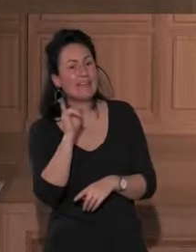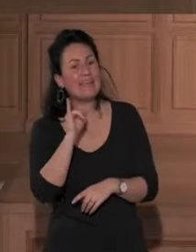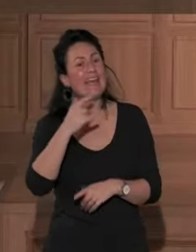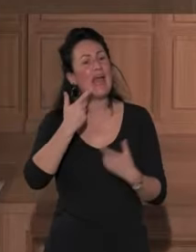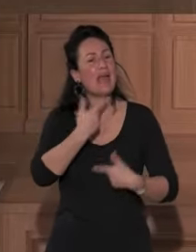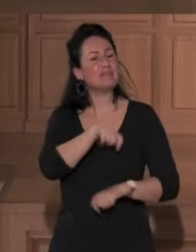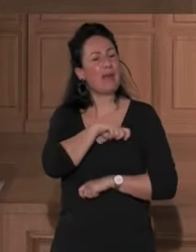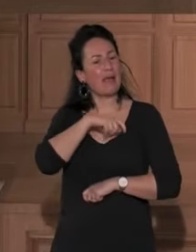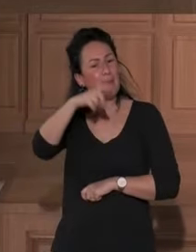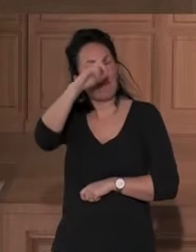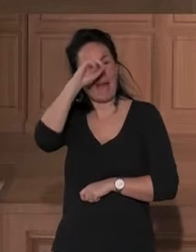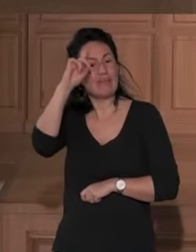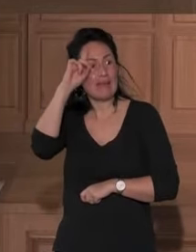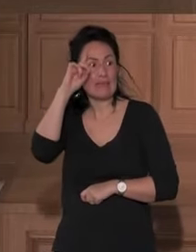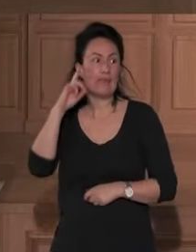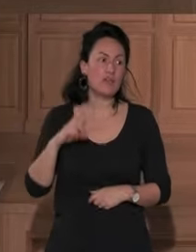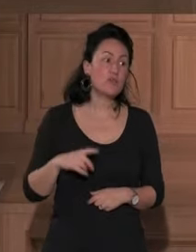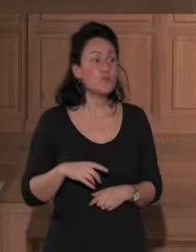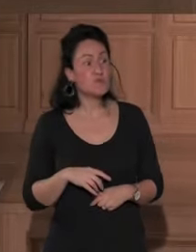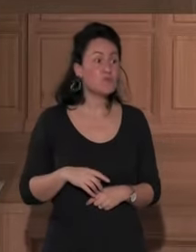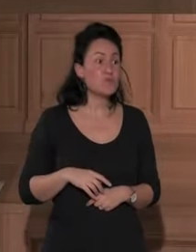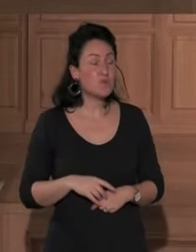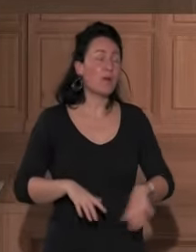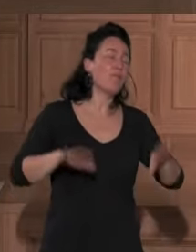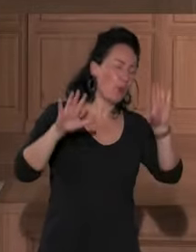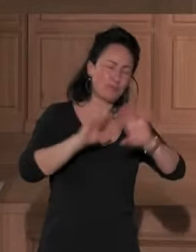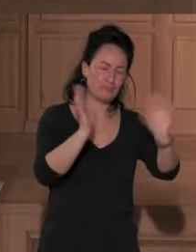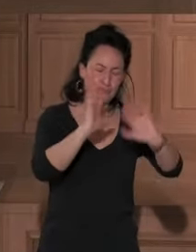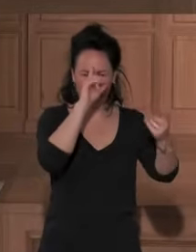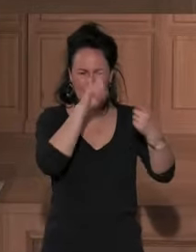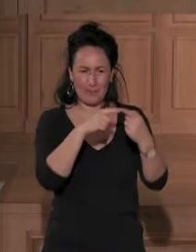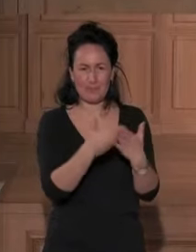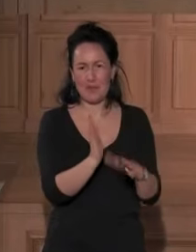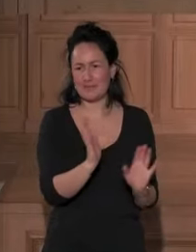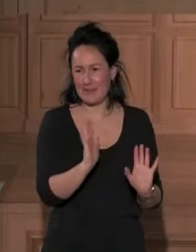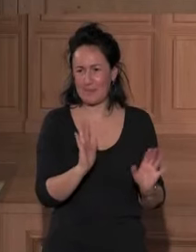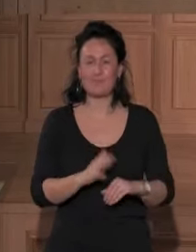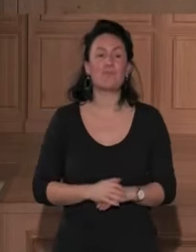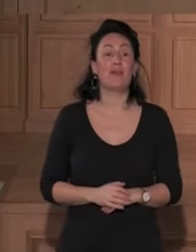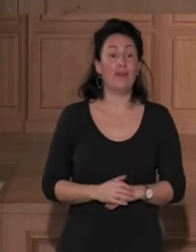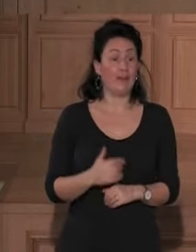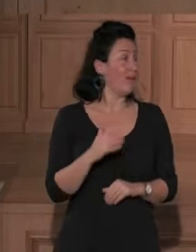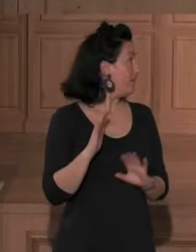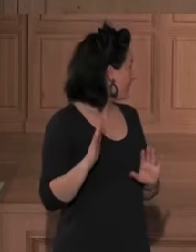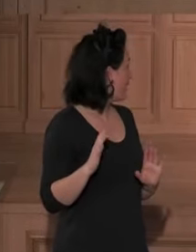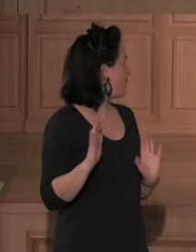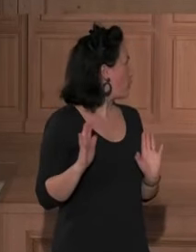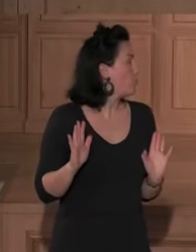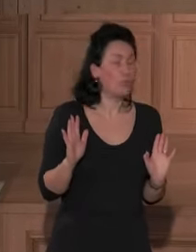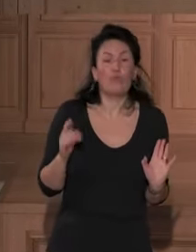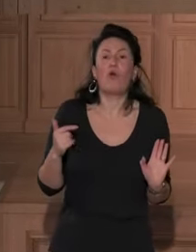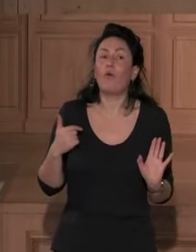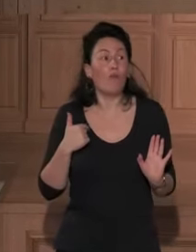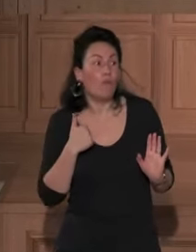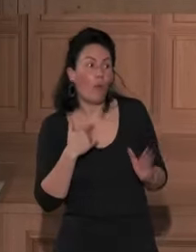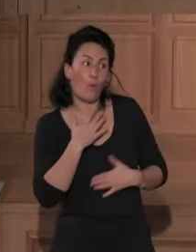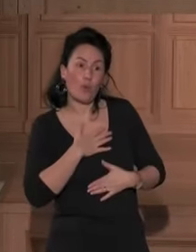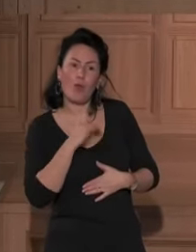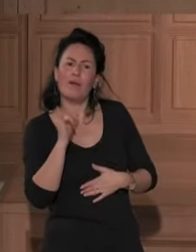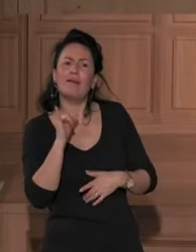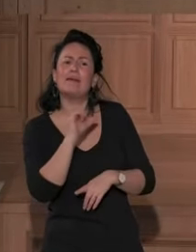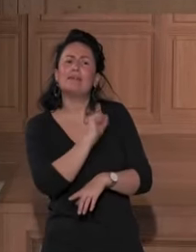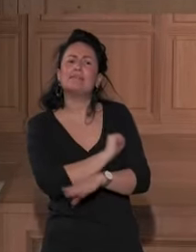parler de foot, c'est pas le sujet. Le sujet, c'est que l'enfant. En tout cas, moi, je suis content que le Sénégal ait gagné. Ah, c'est et madame avec. Je vous recadre, on est